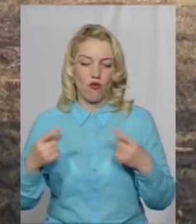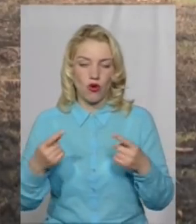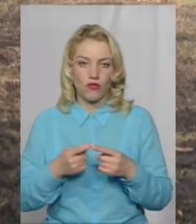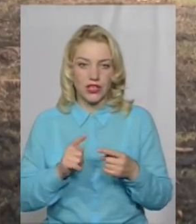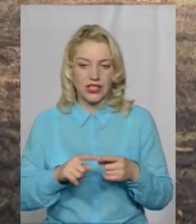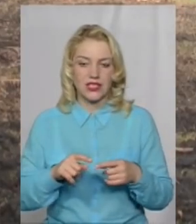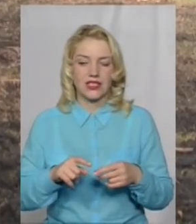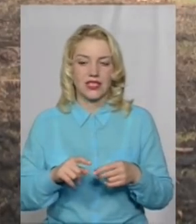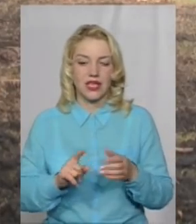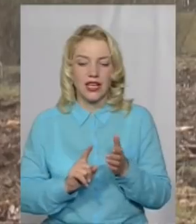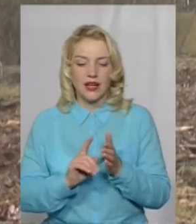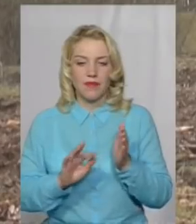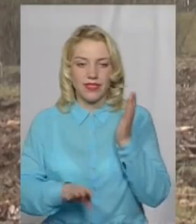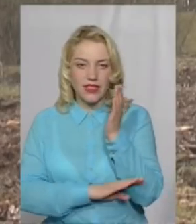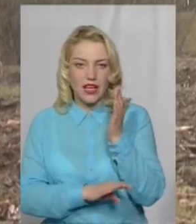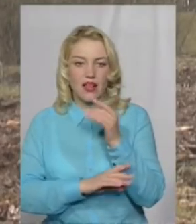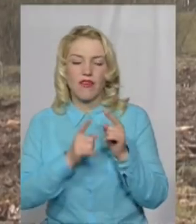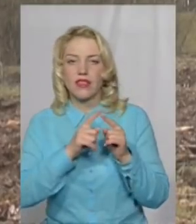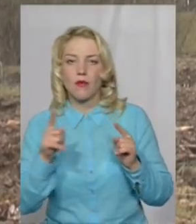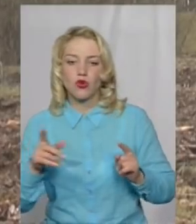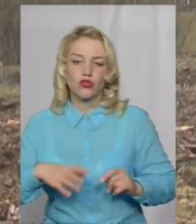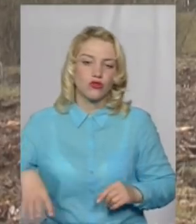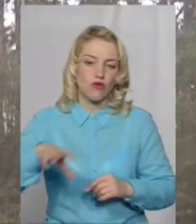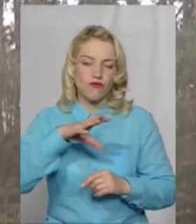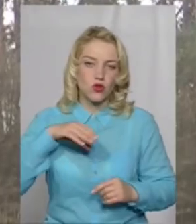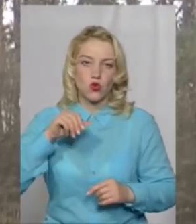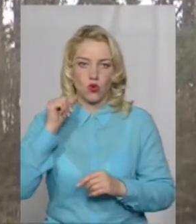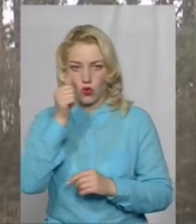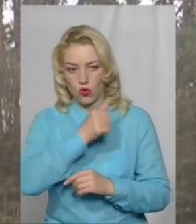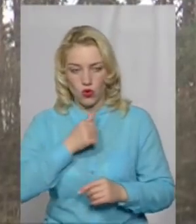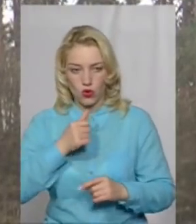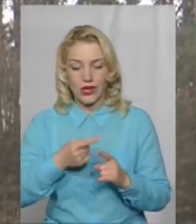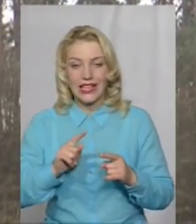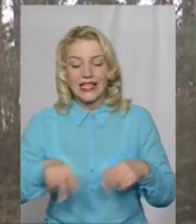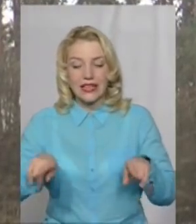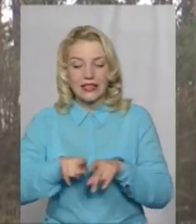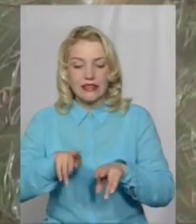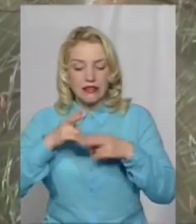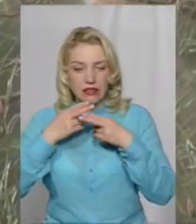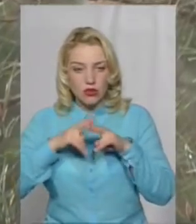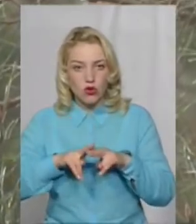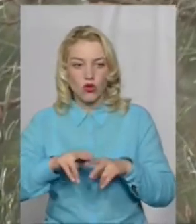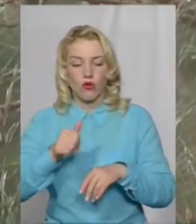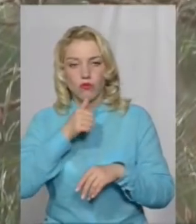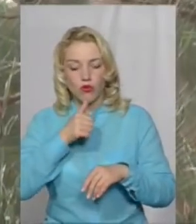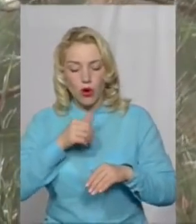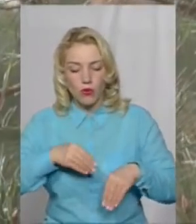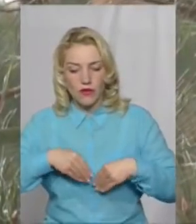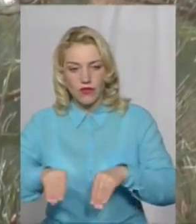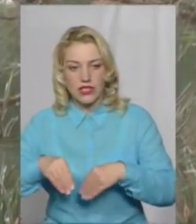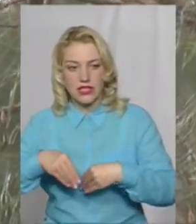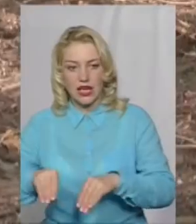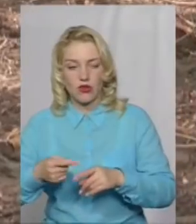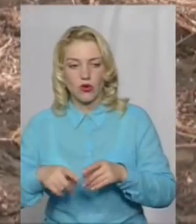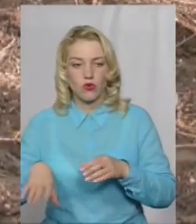протязі всього року. Технологію створення лісових культур із закритою кореневою системою на Хмельниччині пробують висаджувати у всіх лісгоспах.